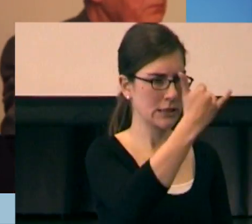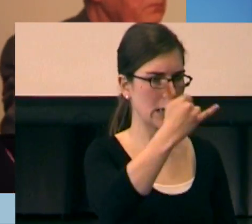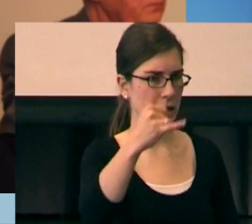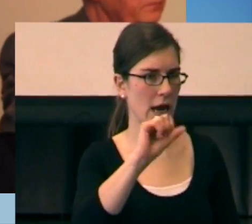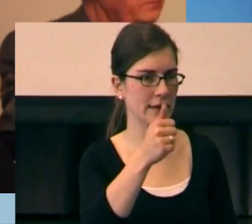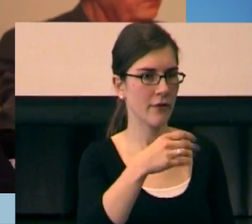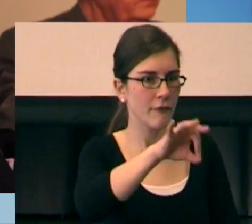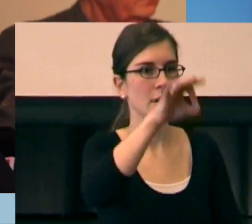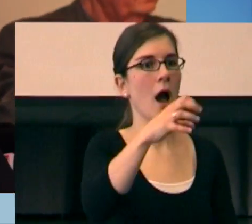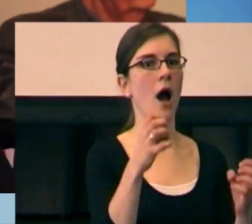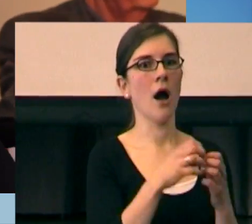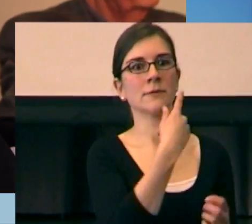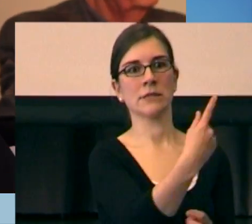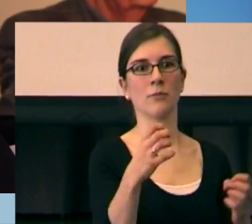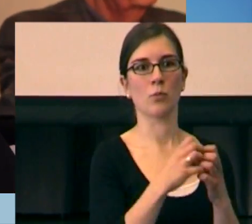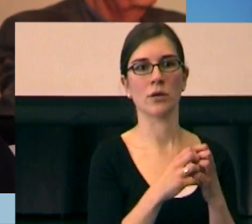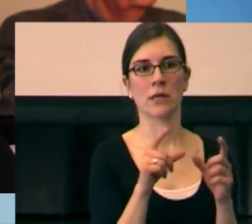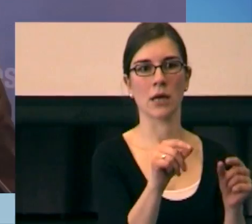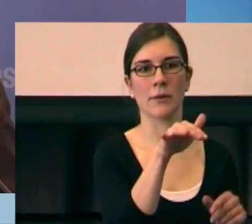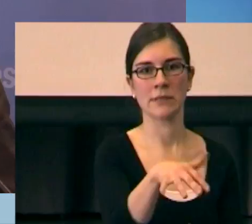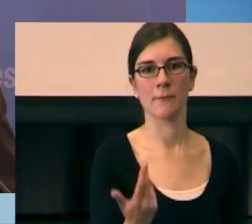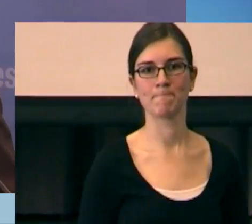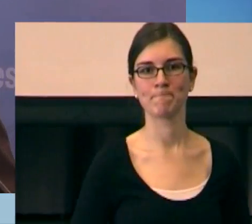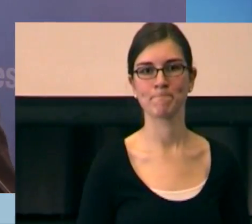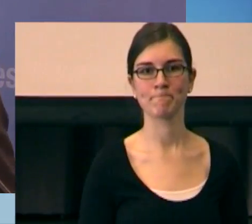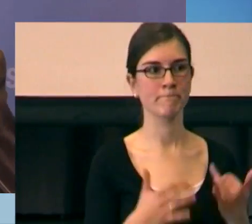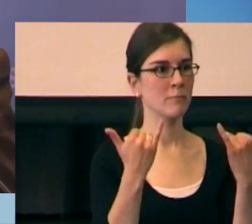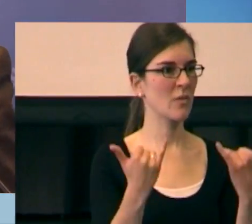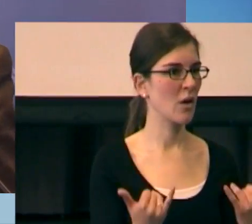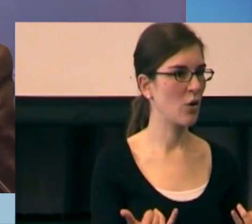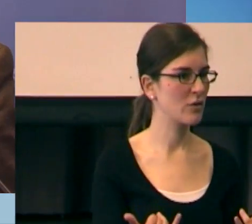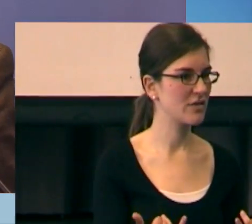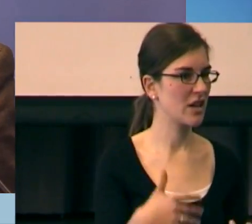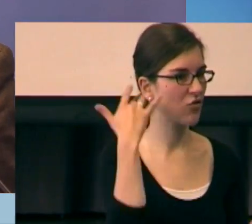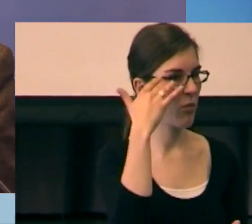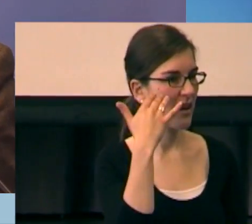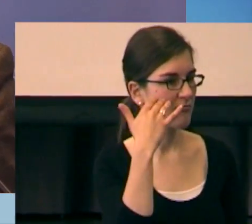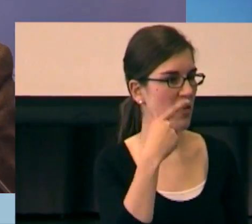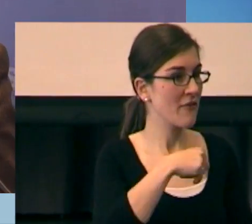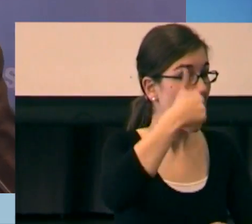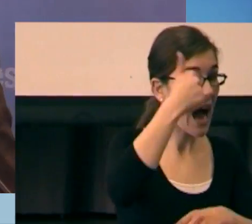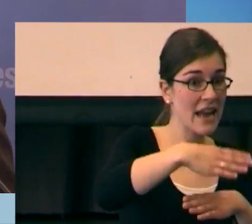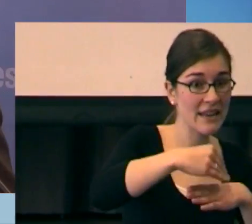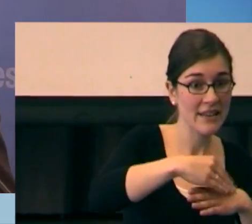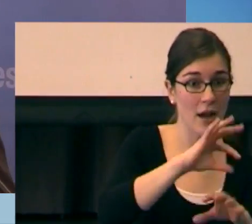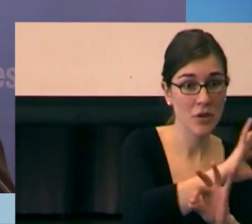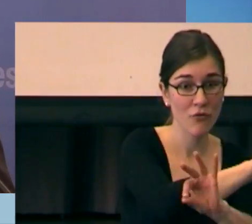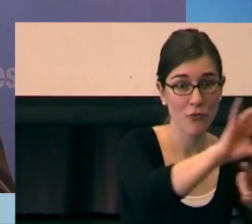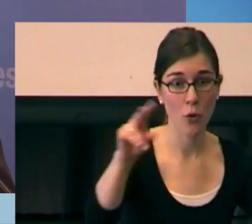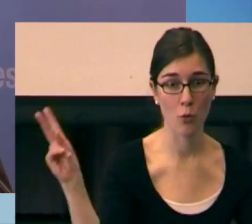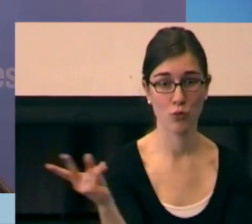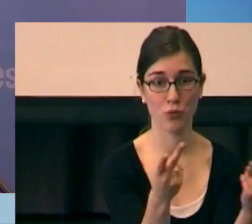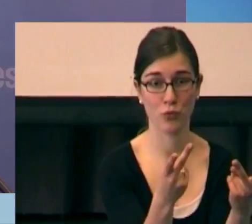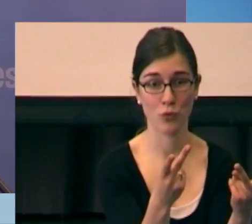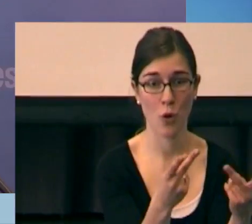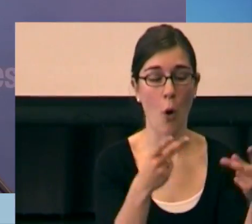einen Prostatakrebs gefunden. Jetzt ist natürlich die Frage, gibt es eine Therapie für alle? Sind alle gleich? Oder